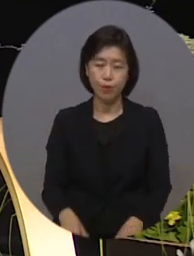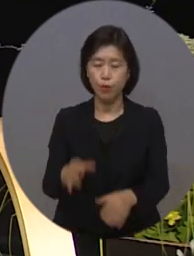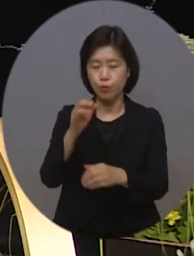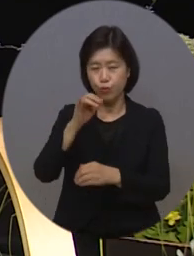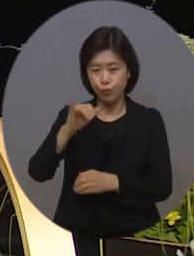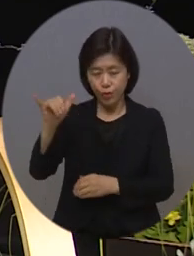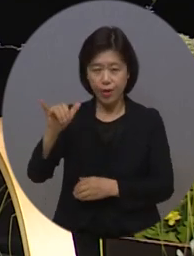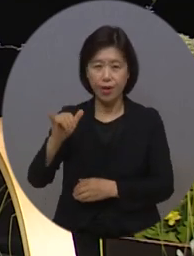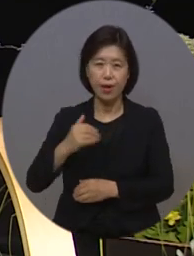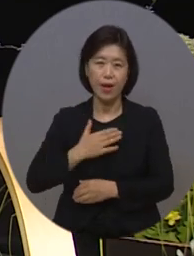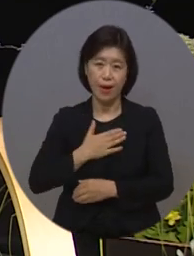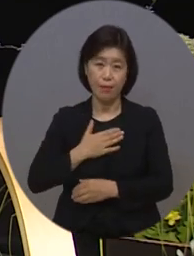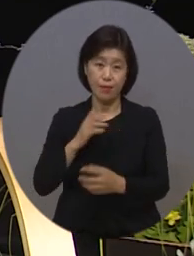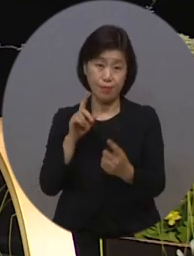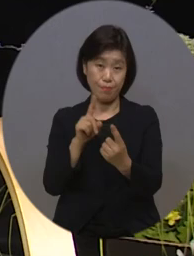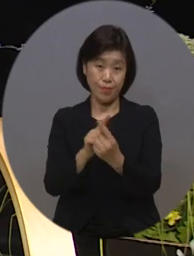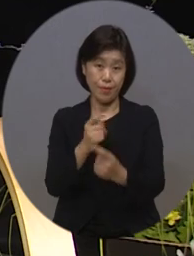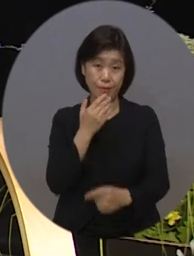것입니다.